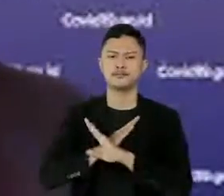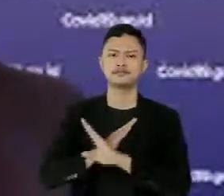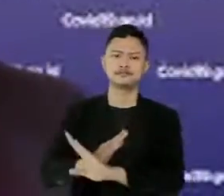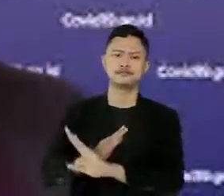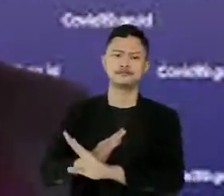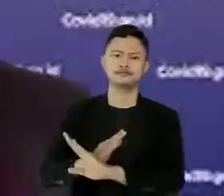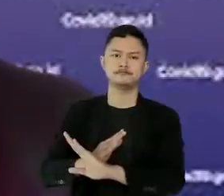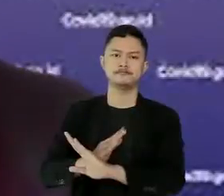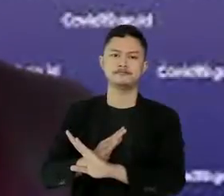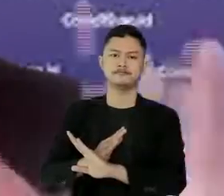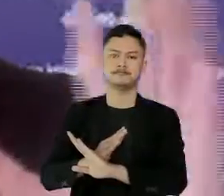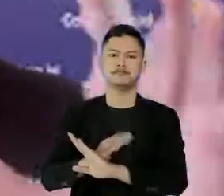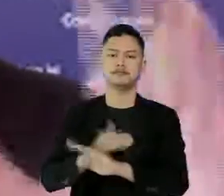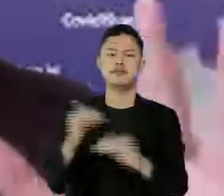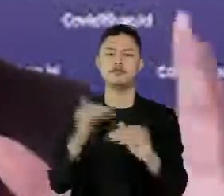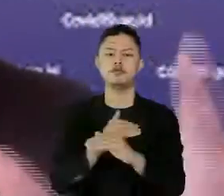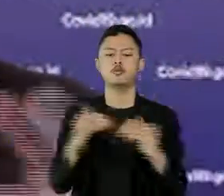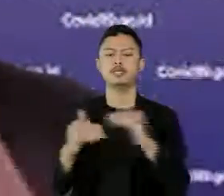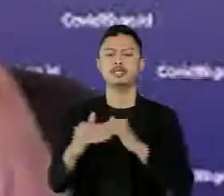hindari